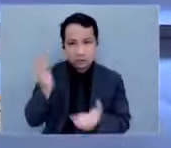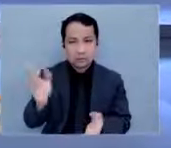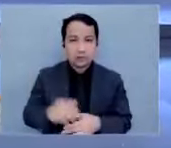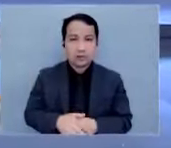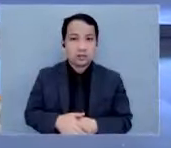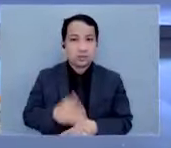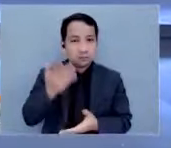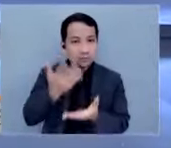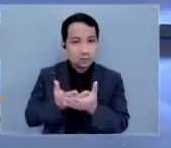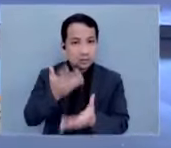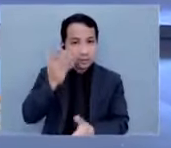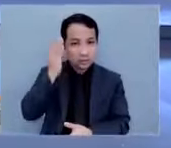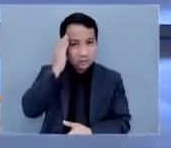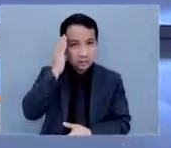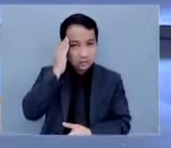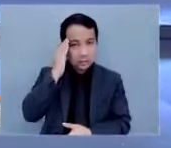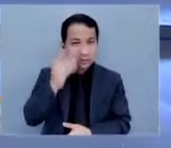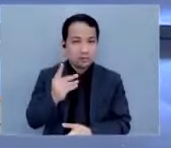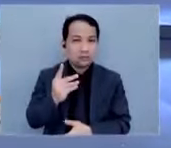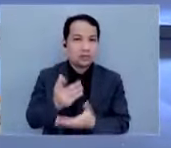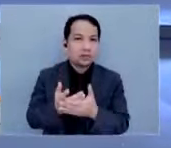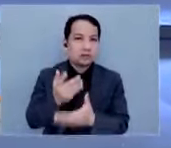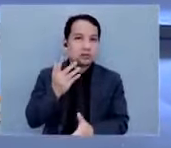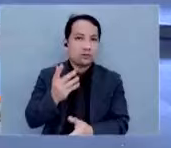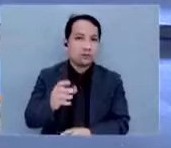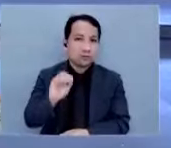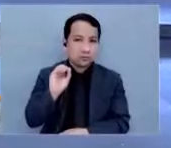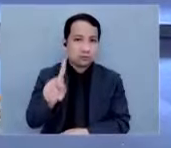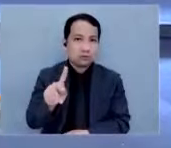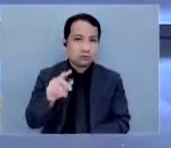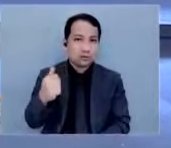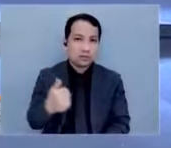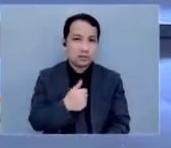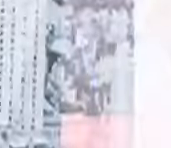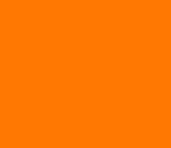alaman ay kay yamanan. Kay okay.